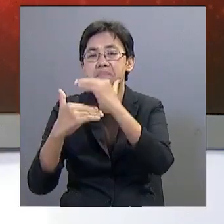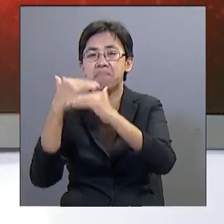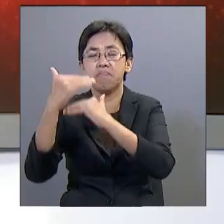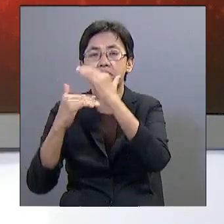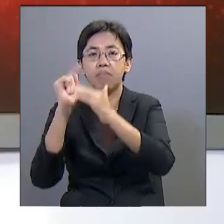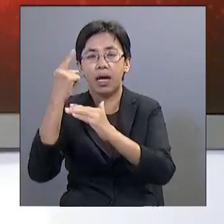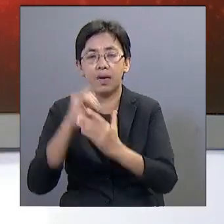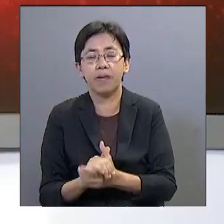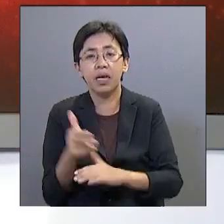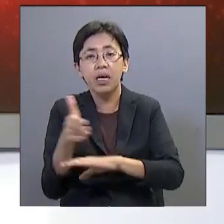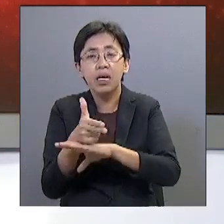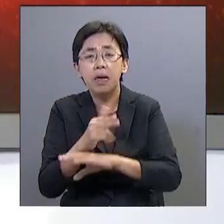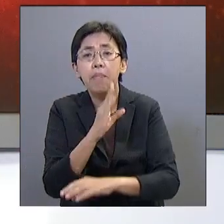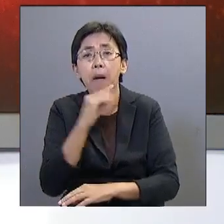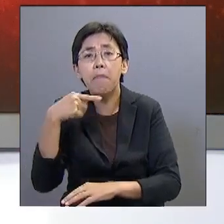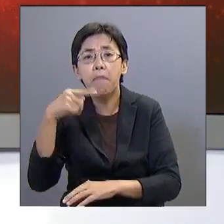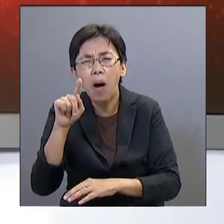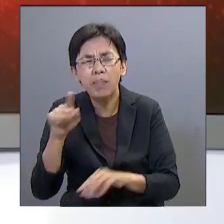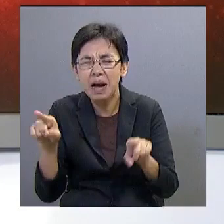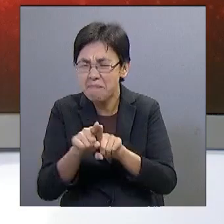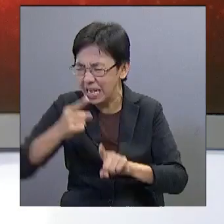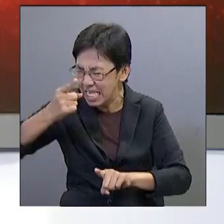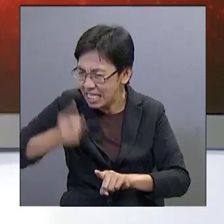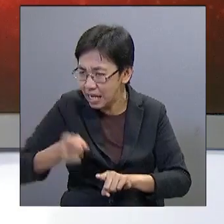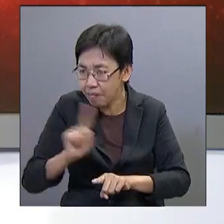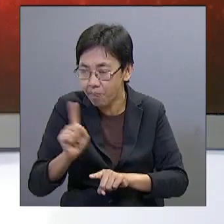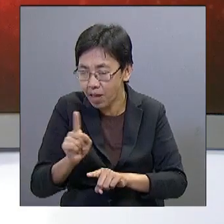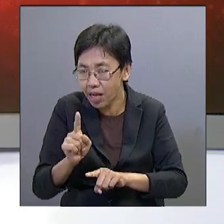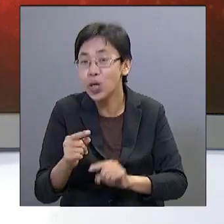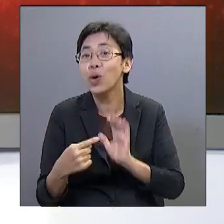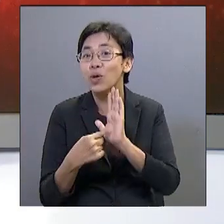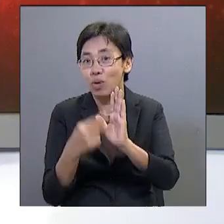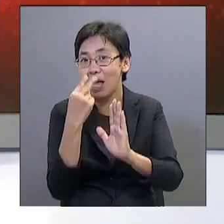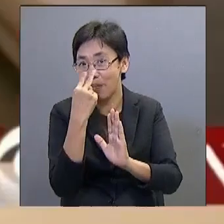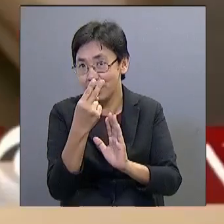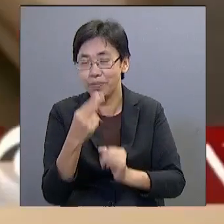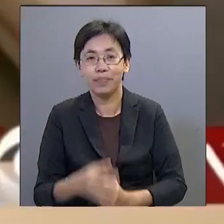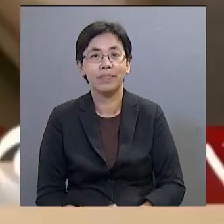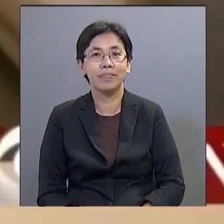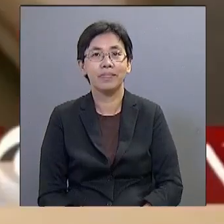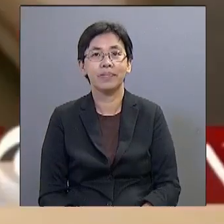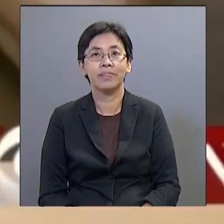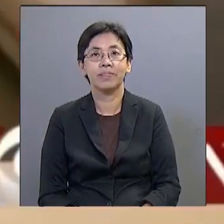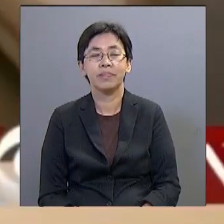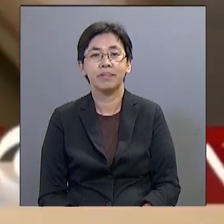คลปปลอมเหล่านี้จะเหมือนจริงแค่ไหนลองไปดตัอย่างกค่ะ